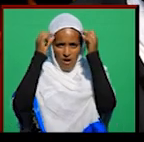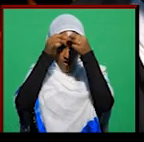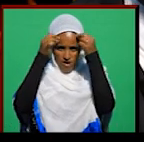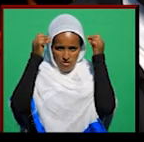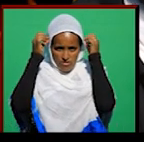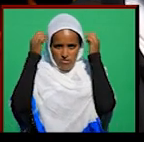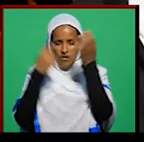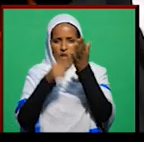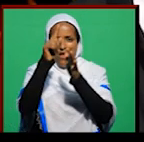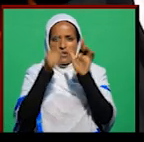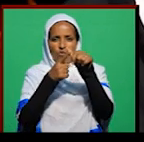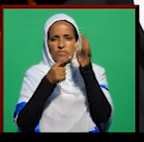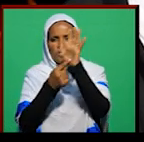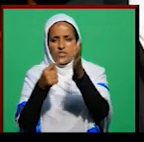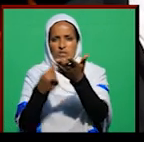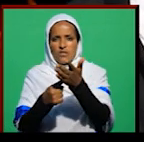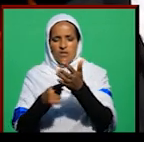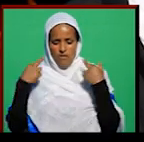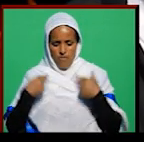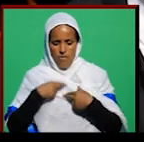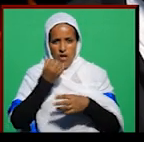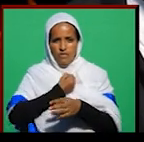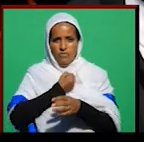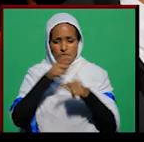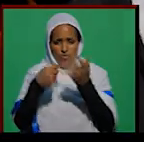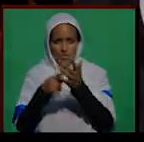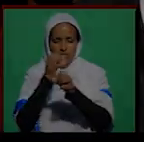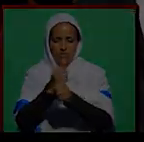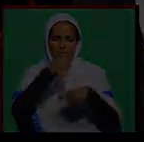ምልክት አክሊለ ሦኩ ነው። ስለዚህ አንዱ ምልክታችን ይሄ ማተብ ስለሆነ ይዘነው እንሄዳለን ማለት ነው።